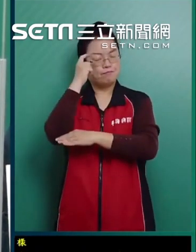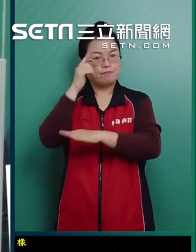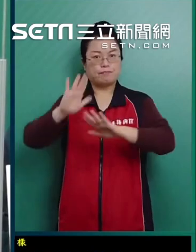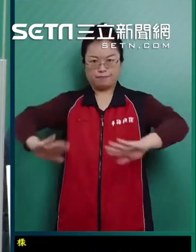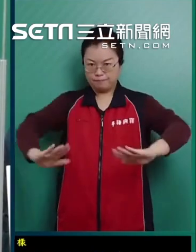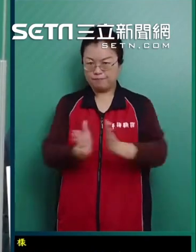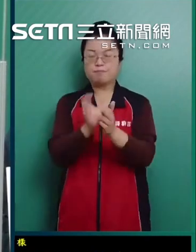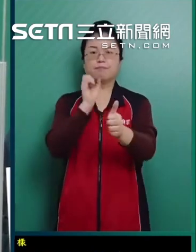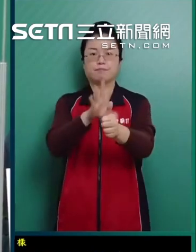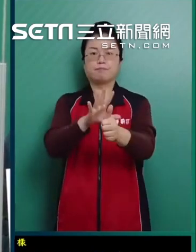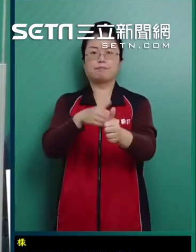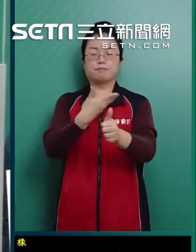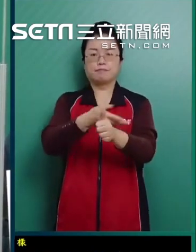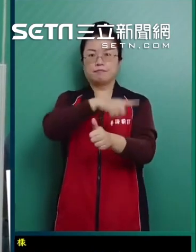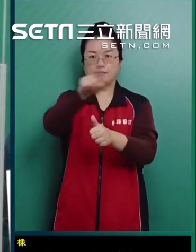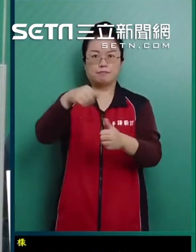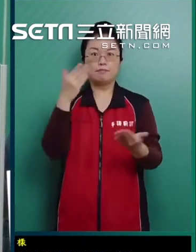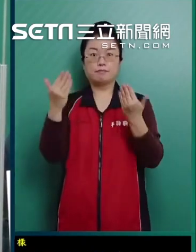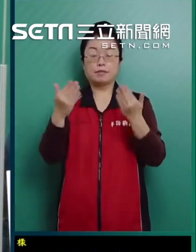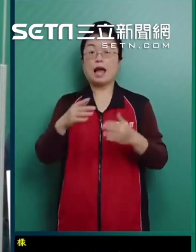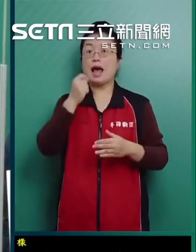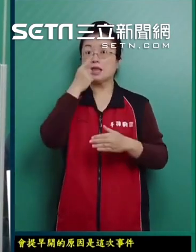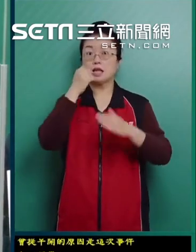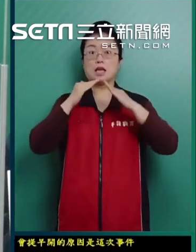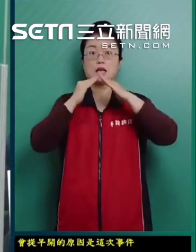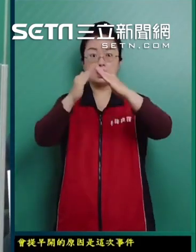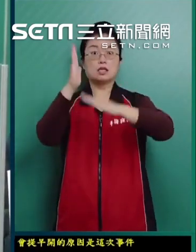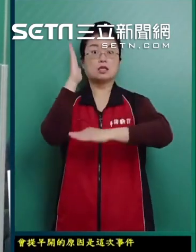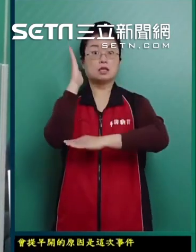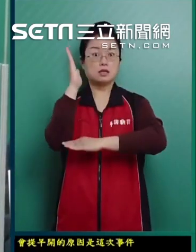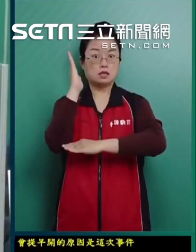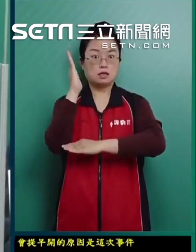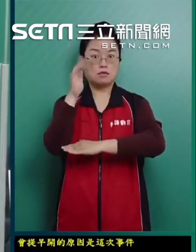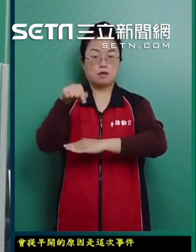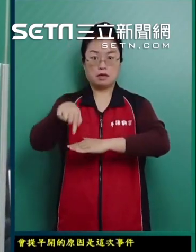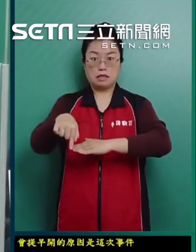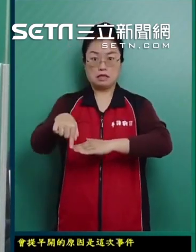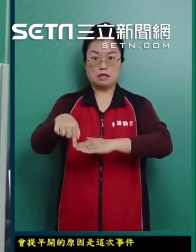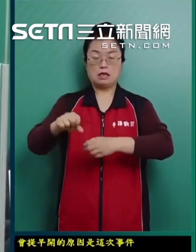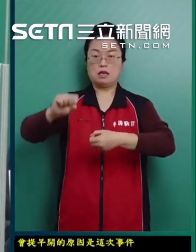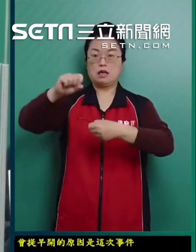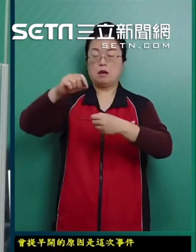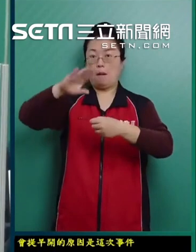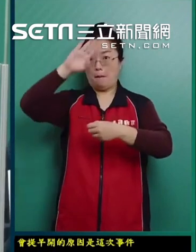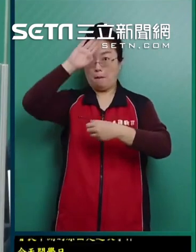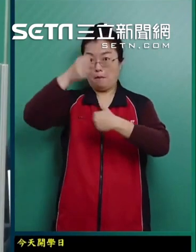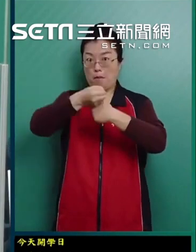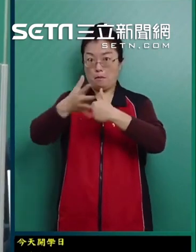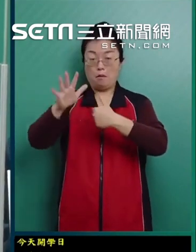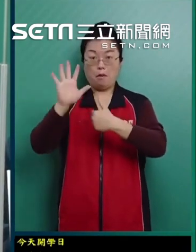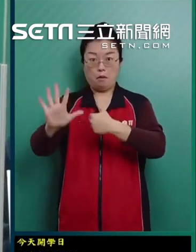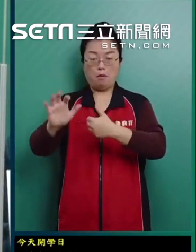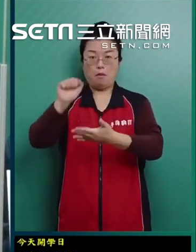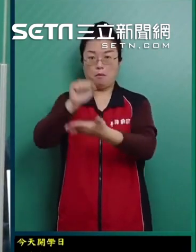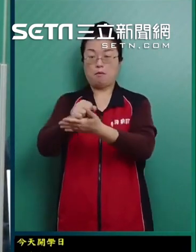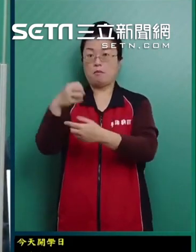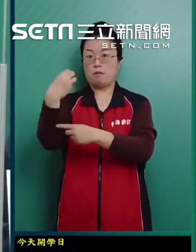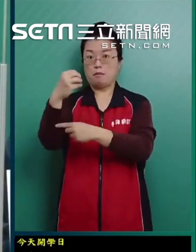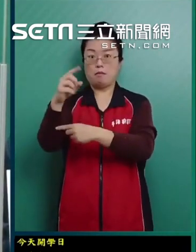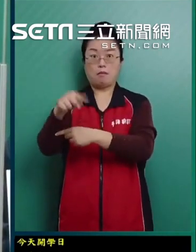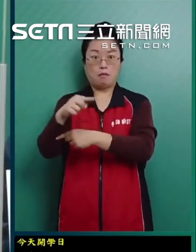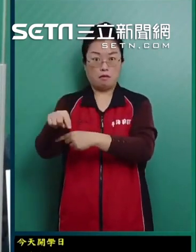况。那今天台南市是加零，但是因为有确诊者足迹，所以导致我们必须